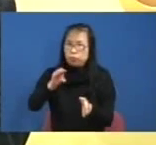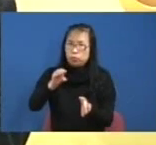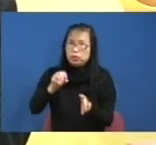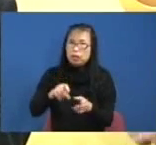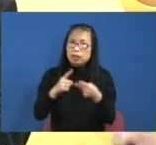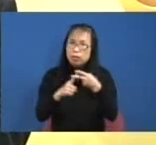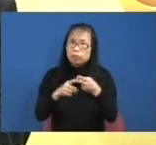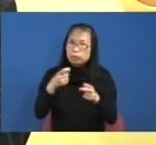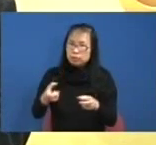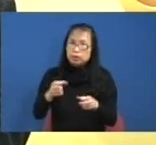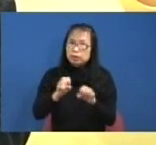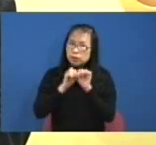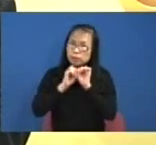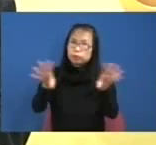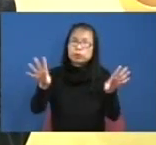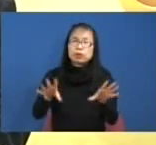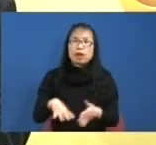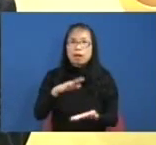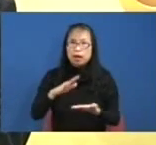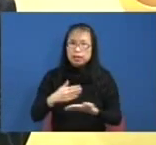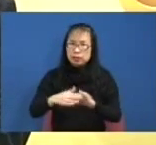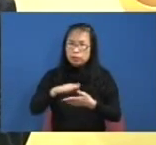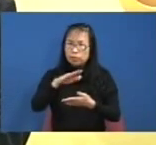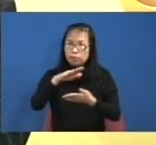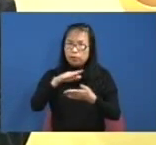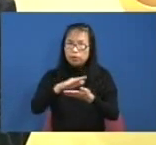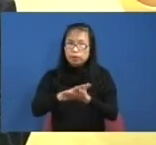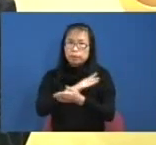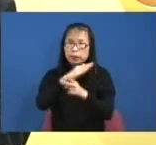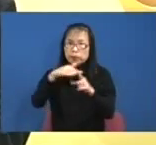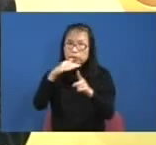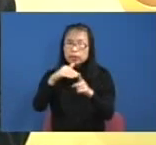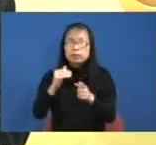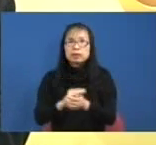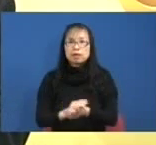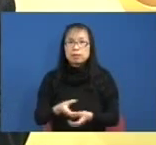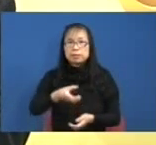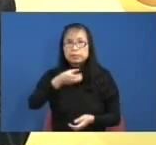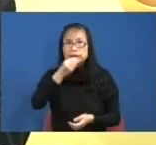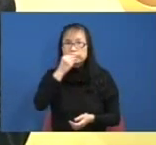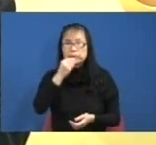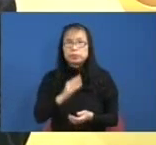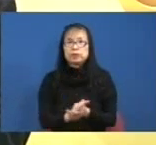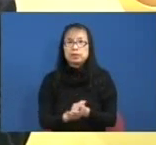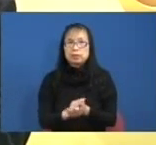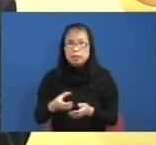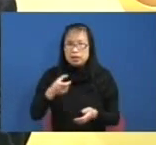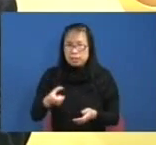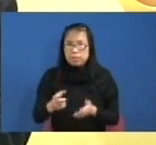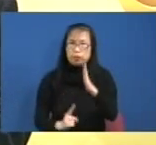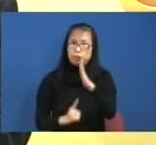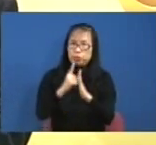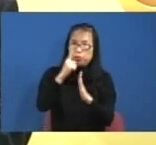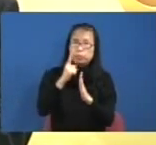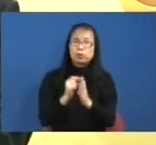推行啦，咁呢大半年嚟其實喺嗰個食物嘅成本嘅上漲咧，令到我